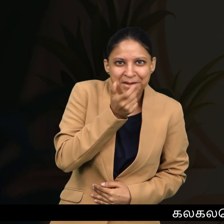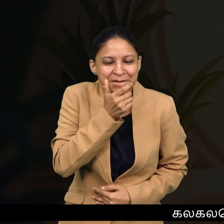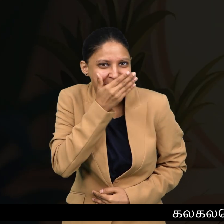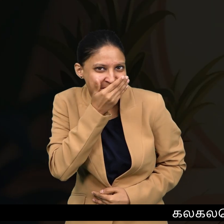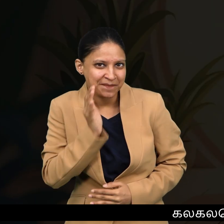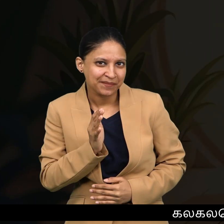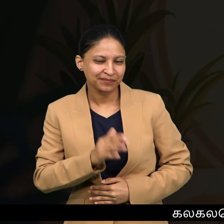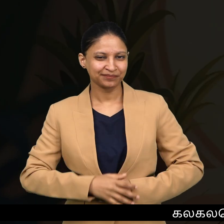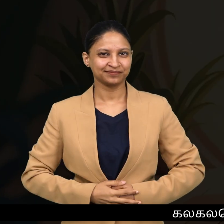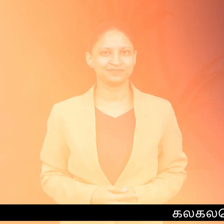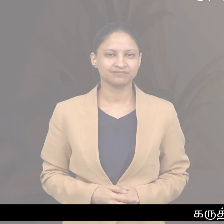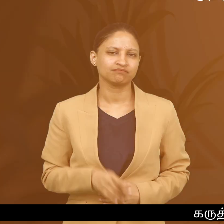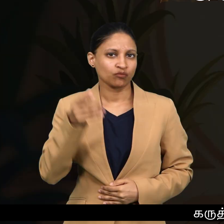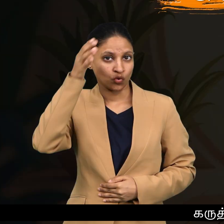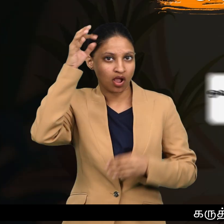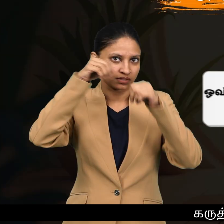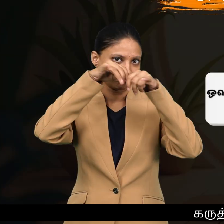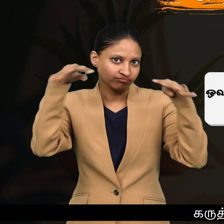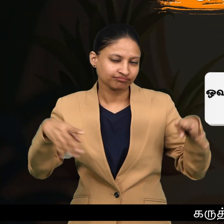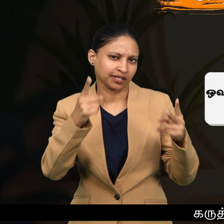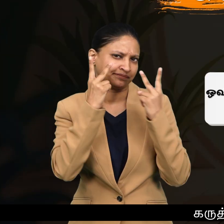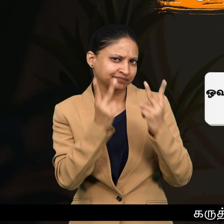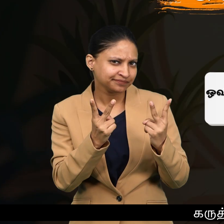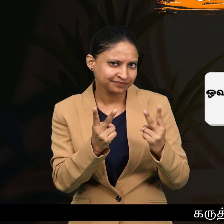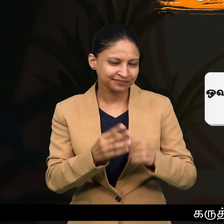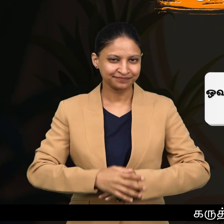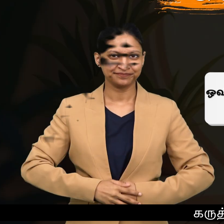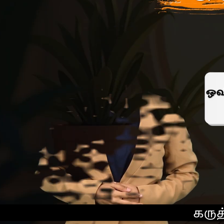கலகலவென்று சிரித்தார், கருத்து வரைபடம்.